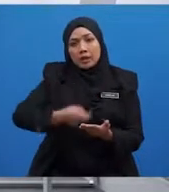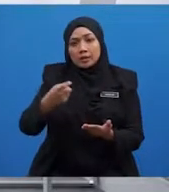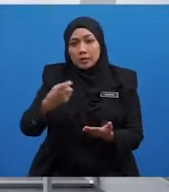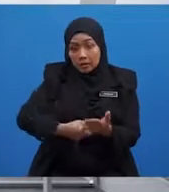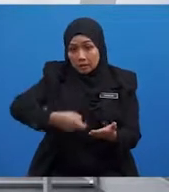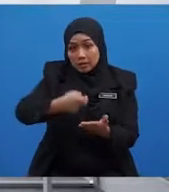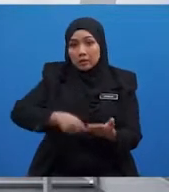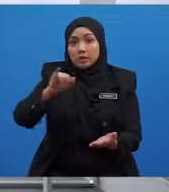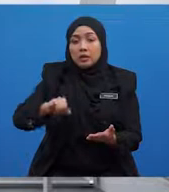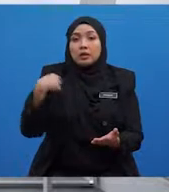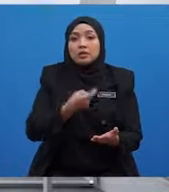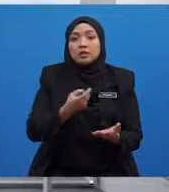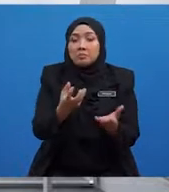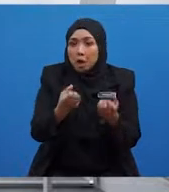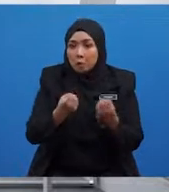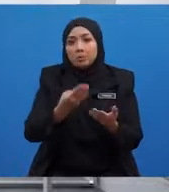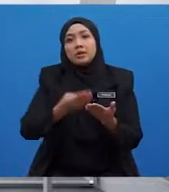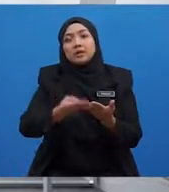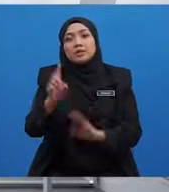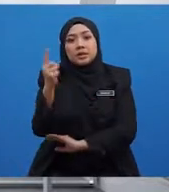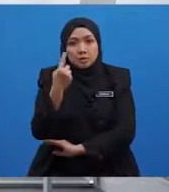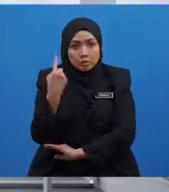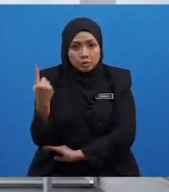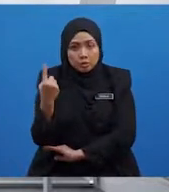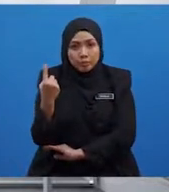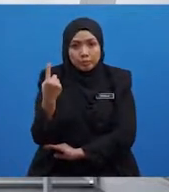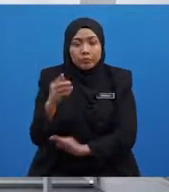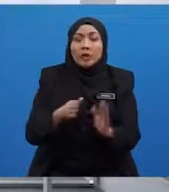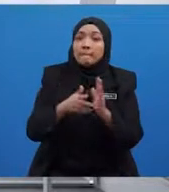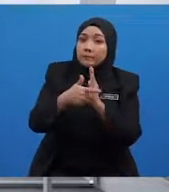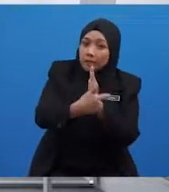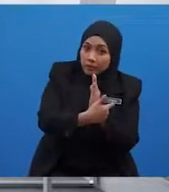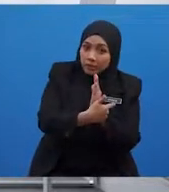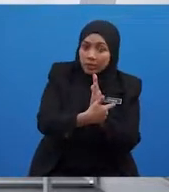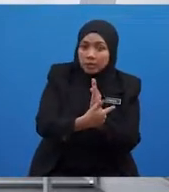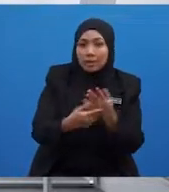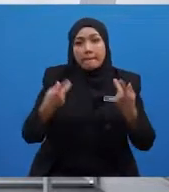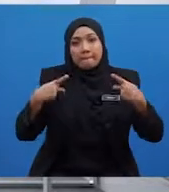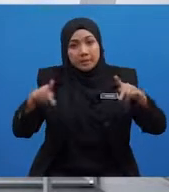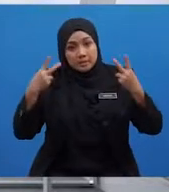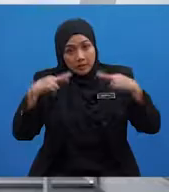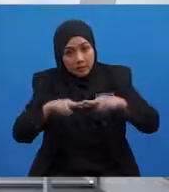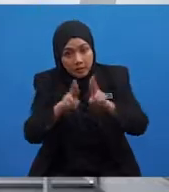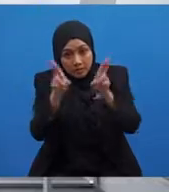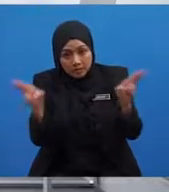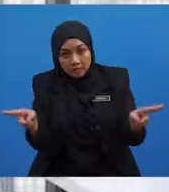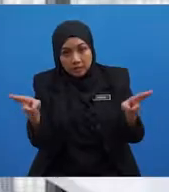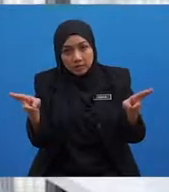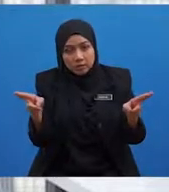diagihkan melalui saluran tertentu seperti pasar raya, premis khusus atau secara atas